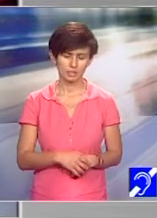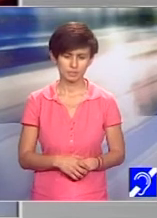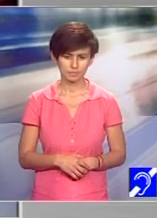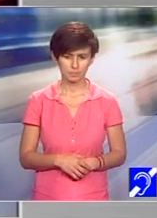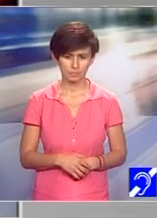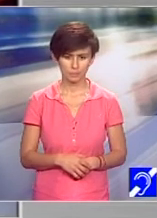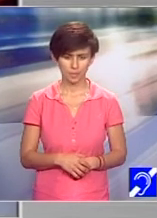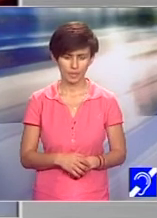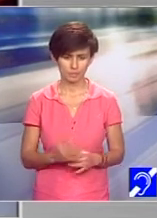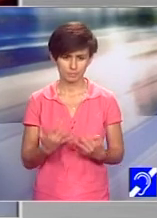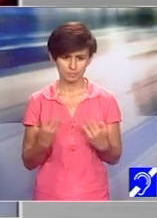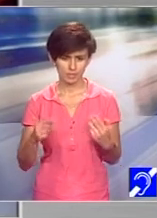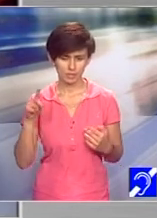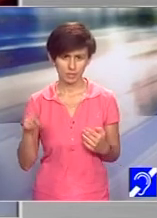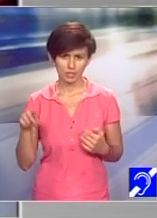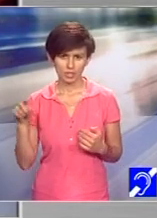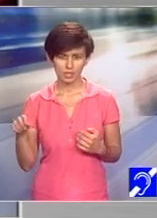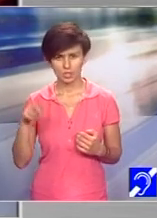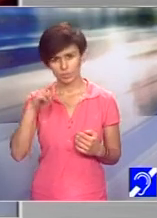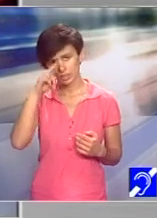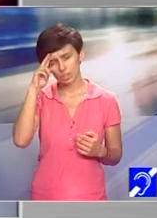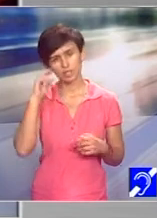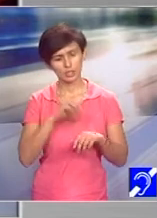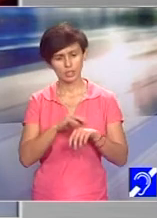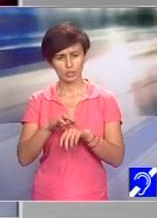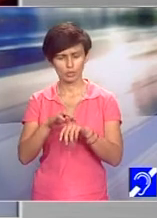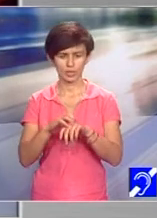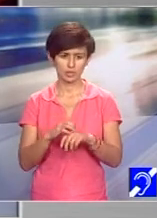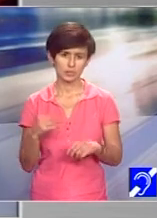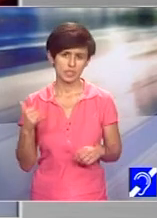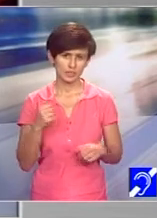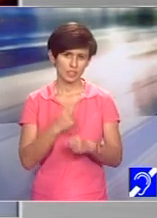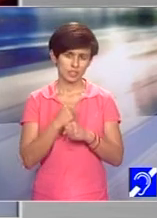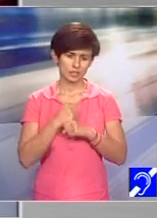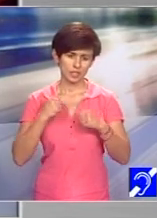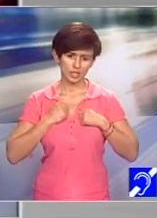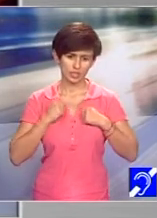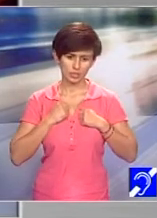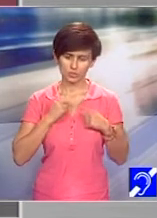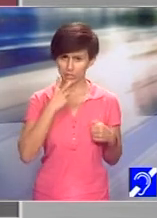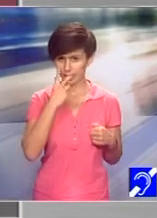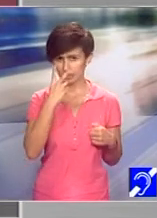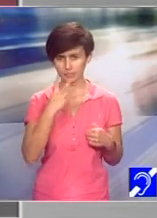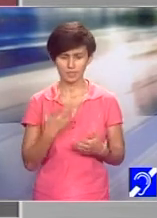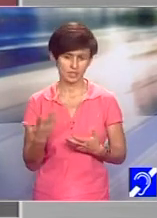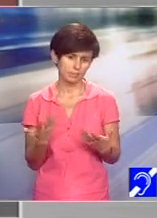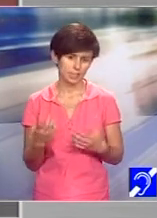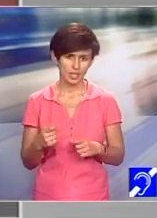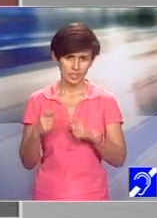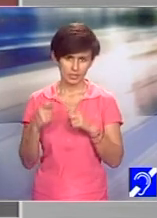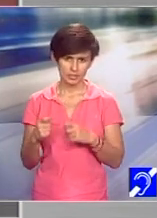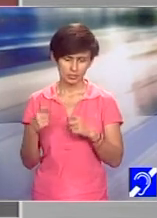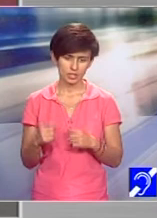obligat, adică recomandăm, nu-l poți obliga, dar e bine să vină să facă voluntariatul la noi. Să vadă exact despre ce e vorba. Că una este